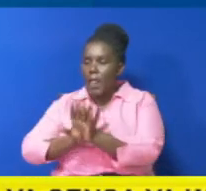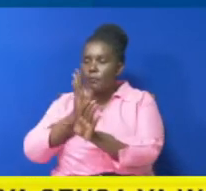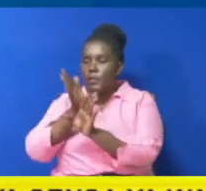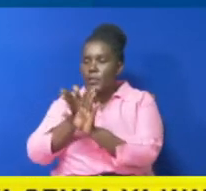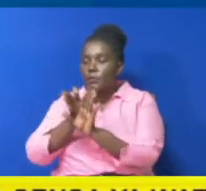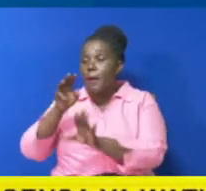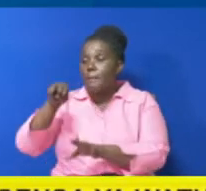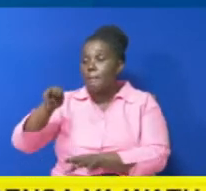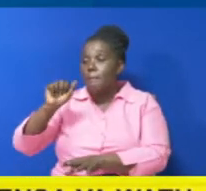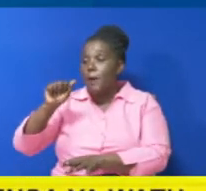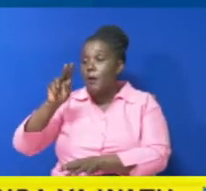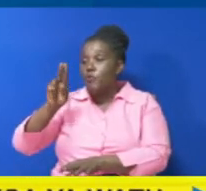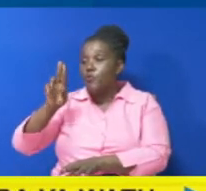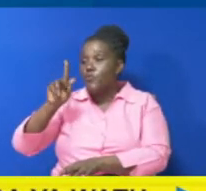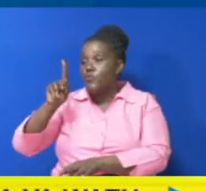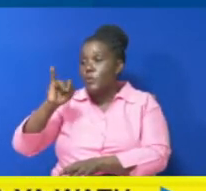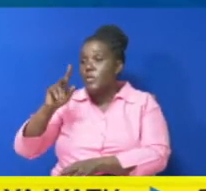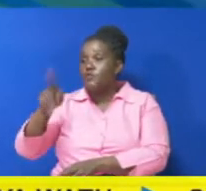mbali na luninga yako.